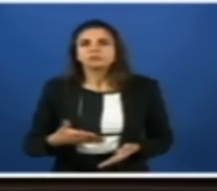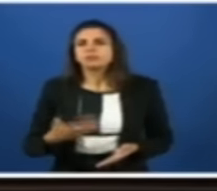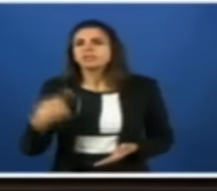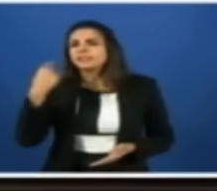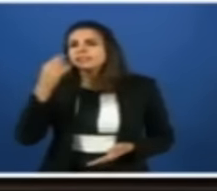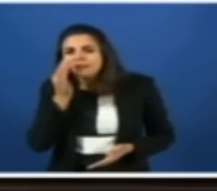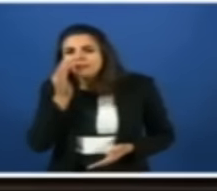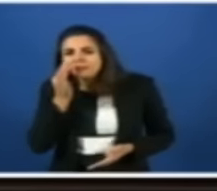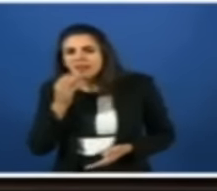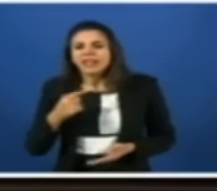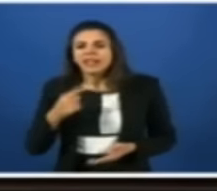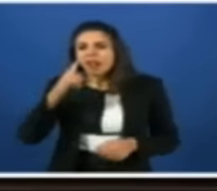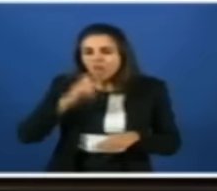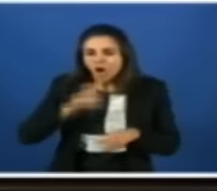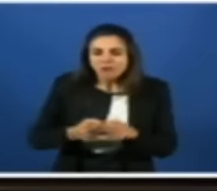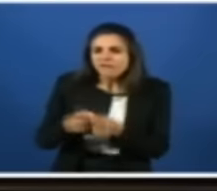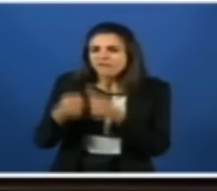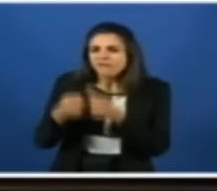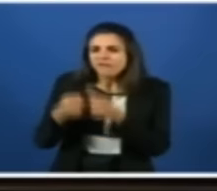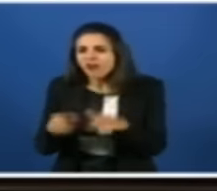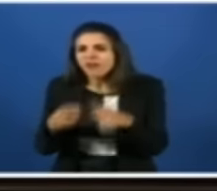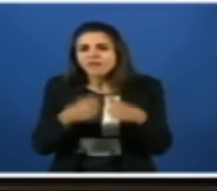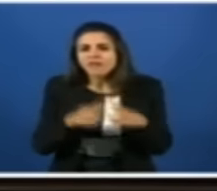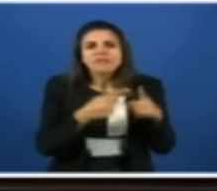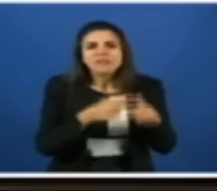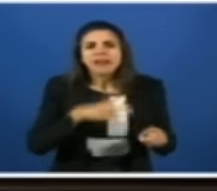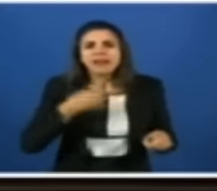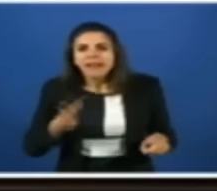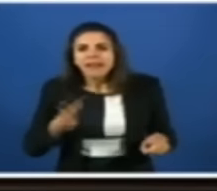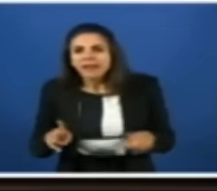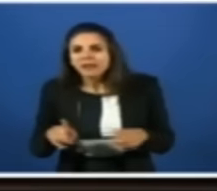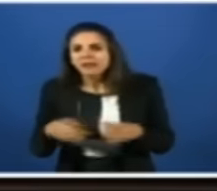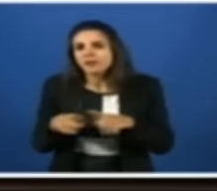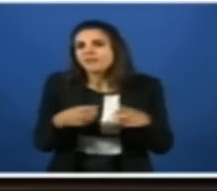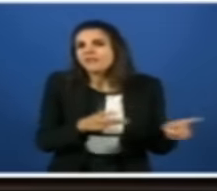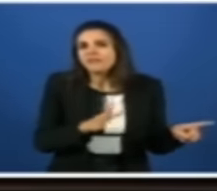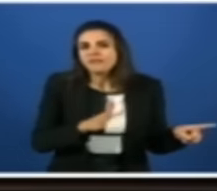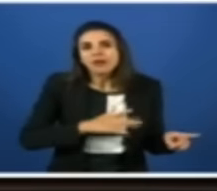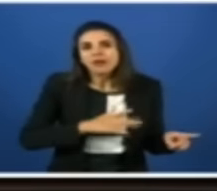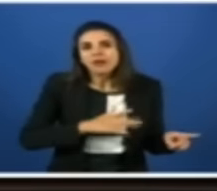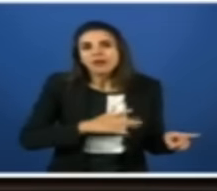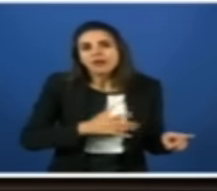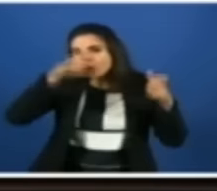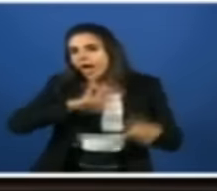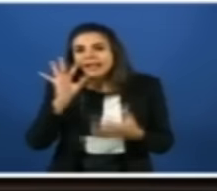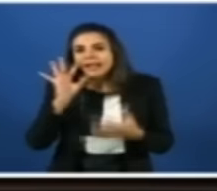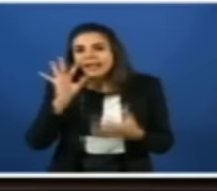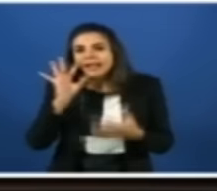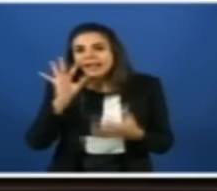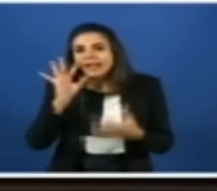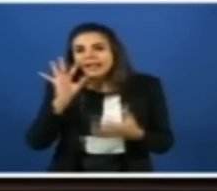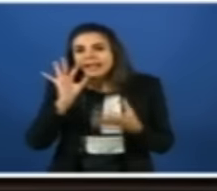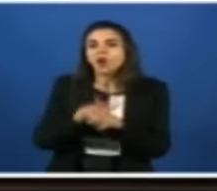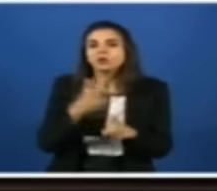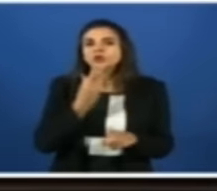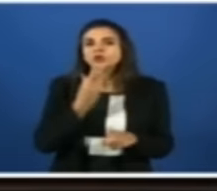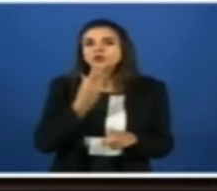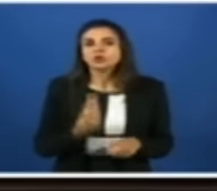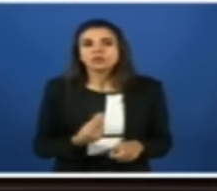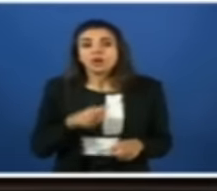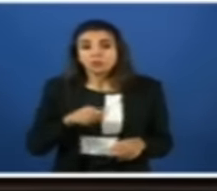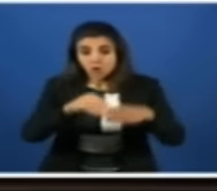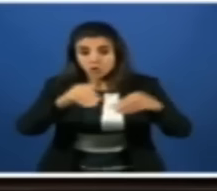renklerimizle, tüm farklılıklarımızla bu güzel ülkenin insanlarıyız. Yaşadığımız